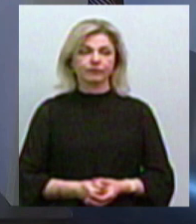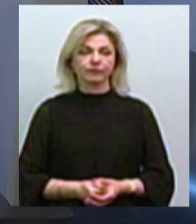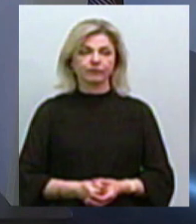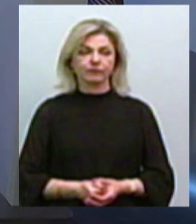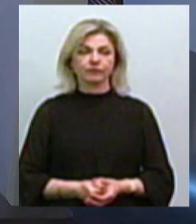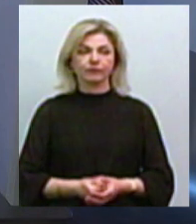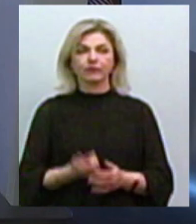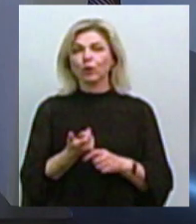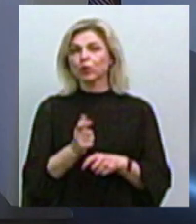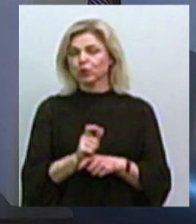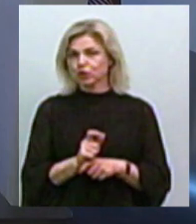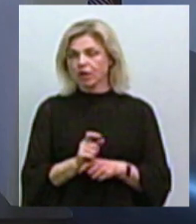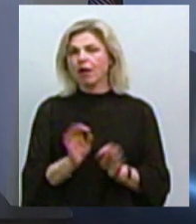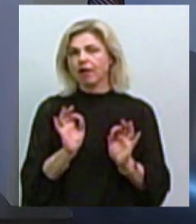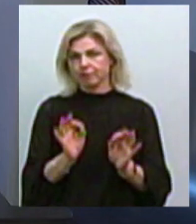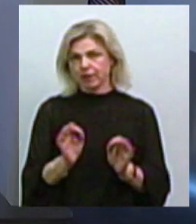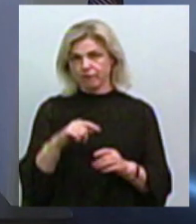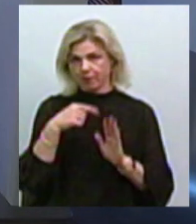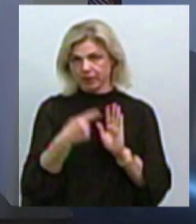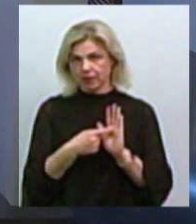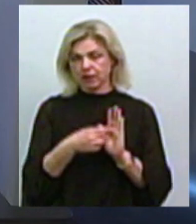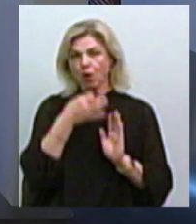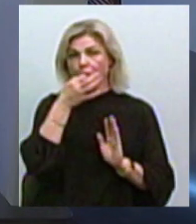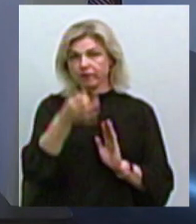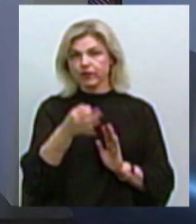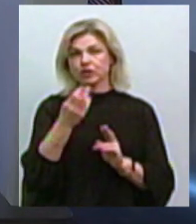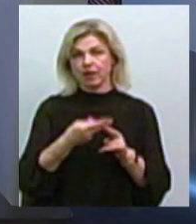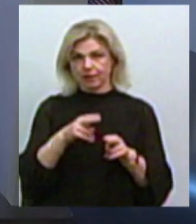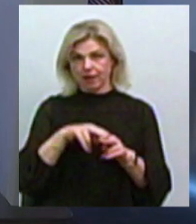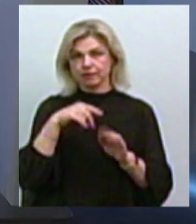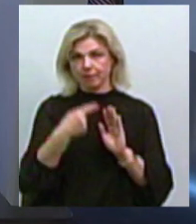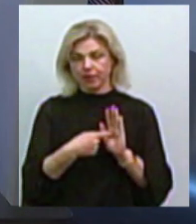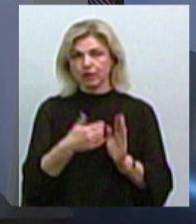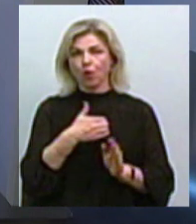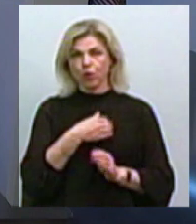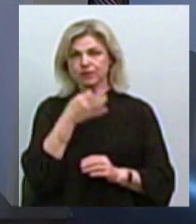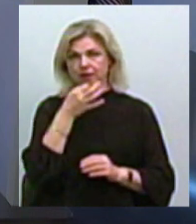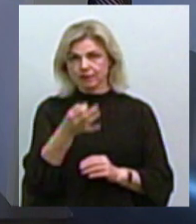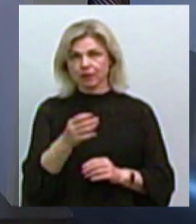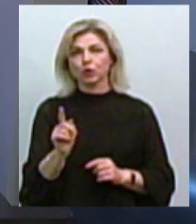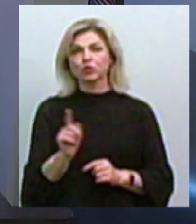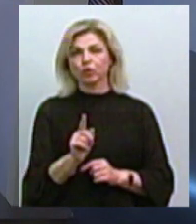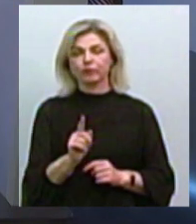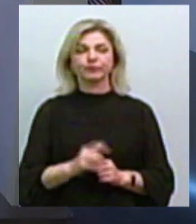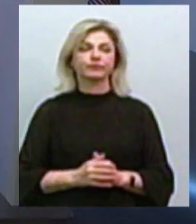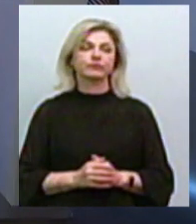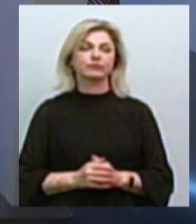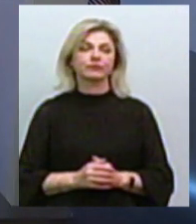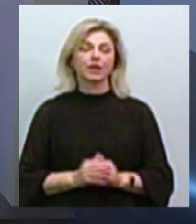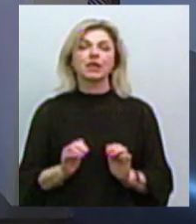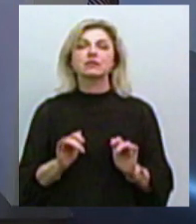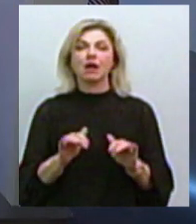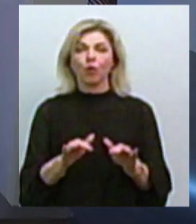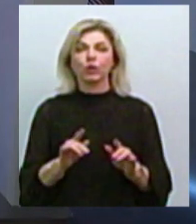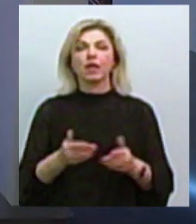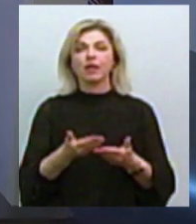дуже влучне запитання. І відповідаючи на нього, я хотіла би сказати слідуюче, що заходи, які